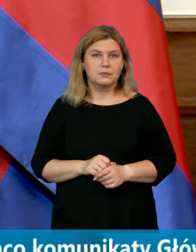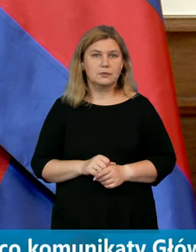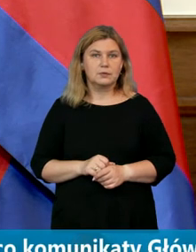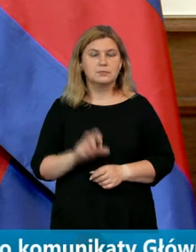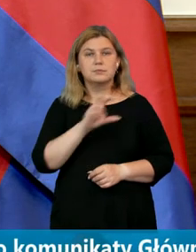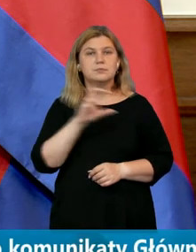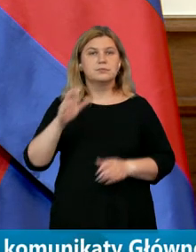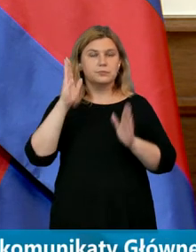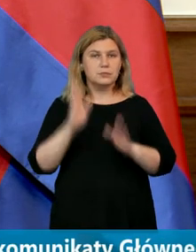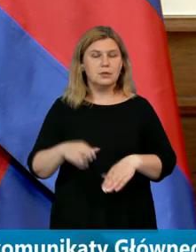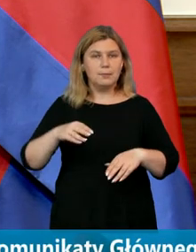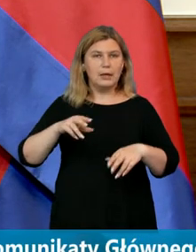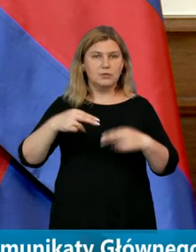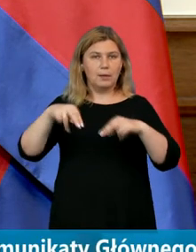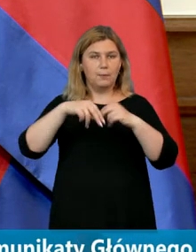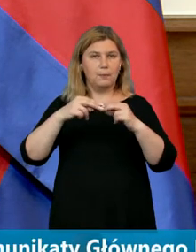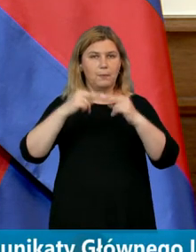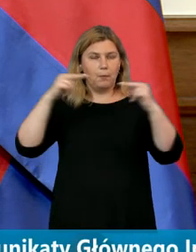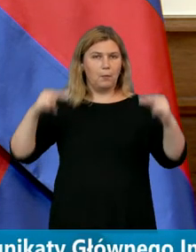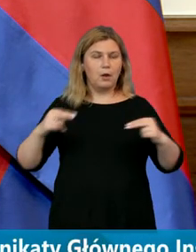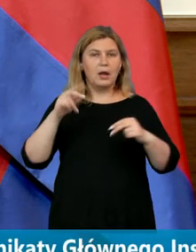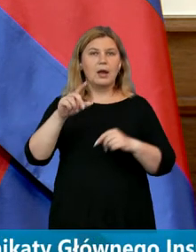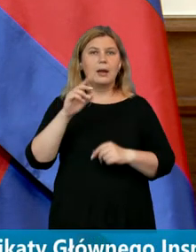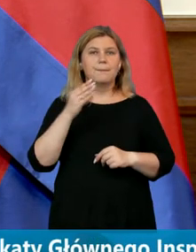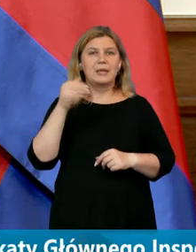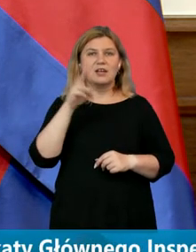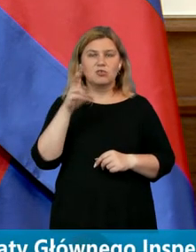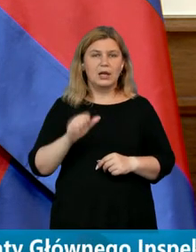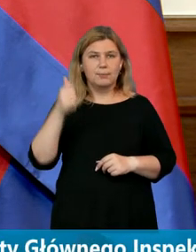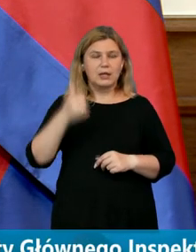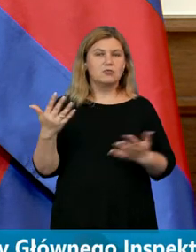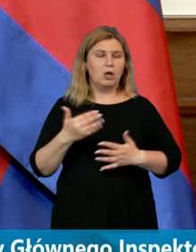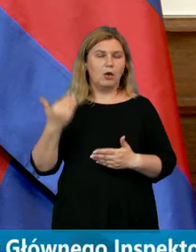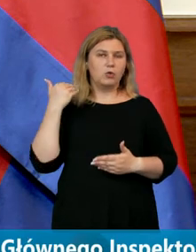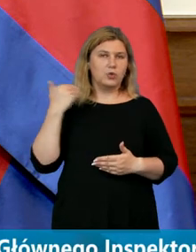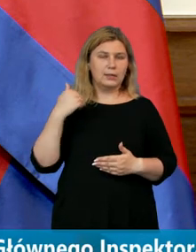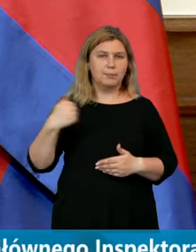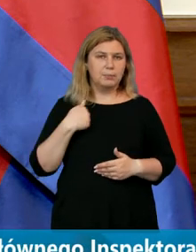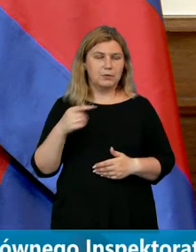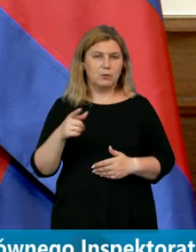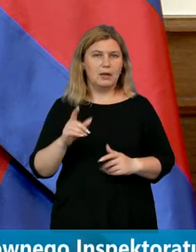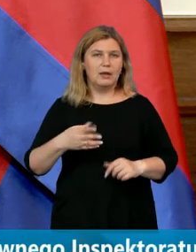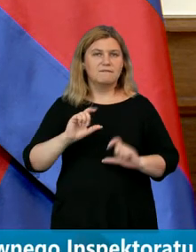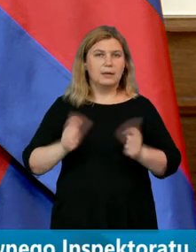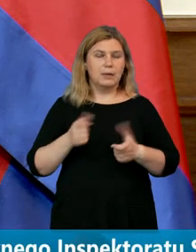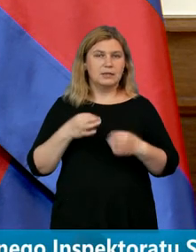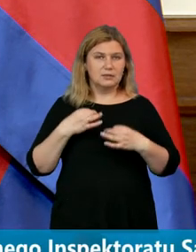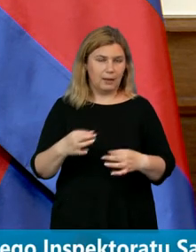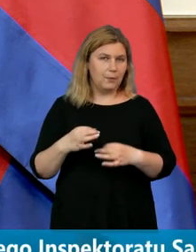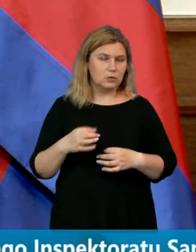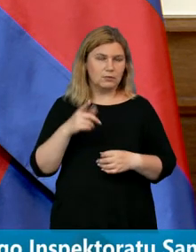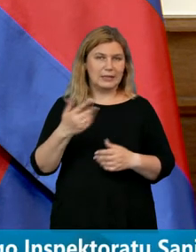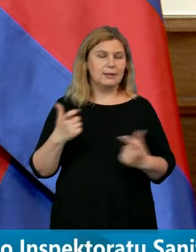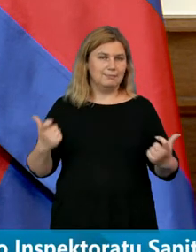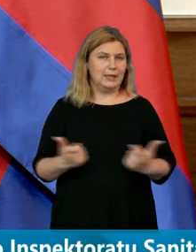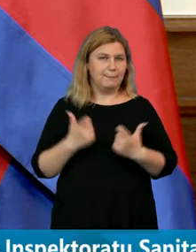czy będzie kładka przy Mieszka I, gdzie ostatnio był wypadek śmiertelny, jest tam nie bardzo bezpiecznie? Pani Paulino,